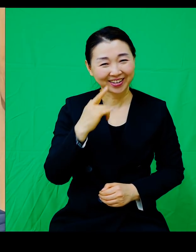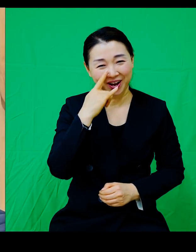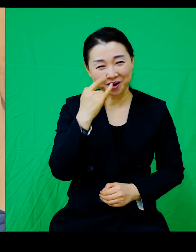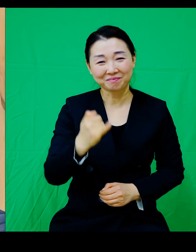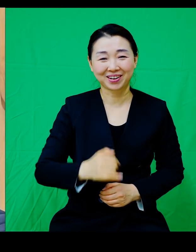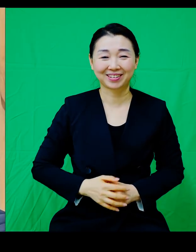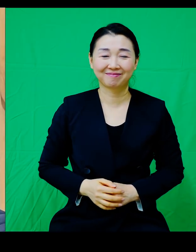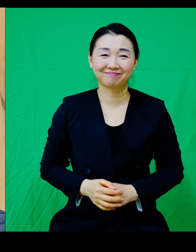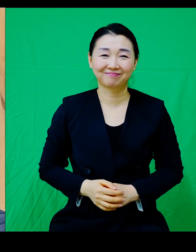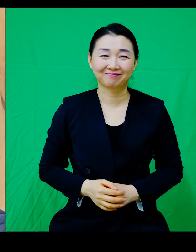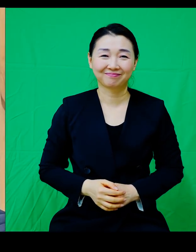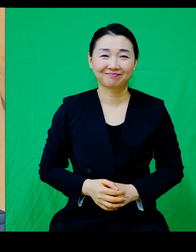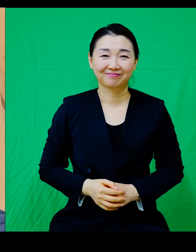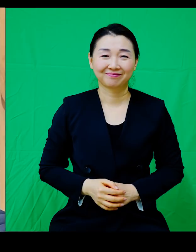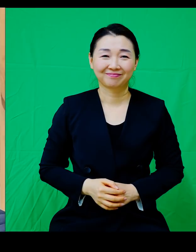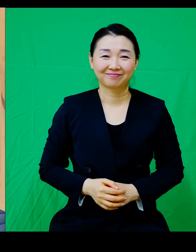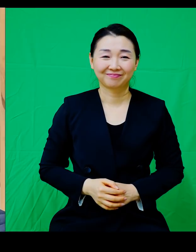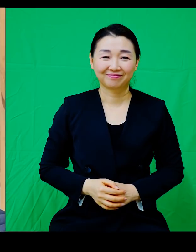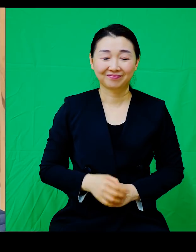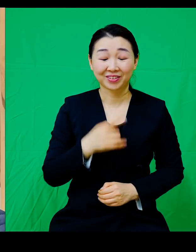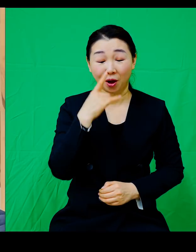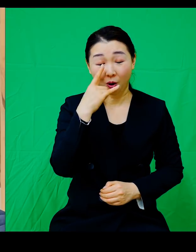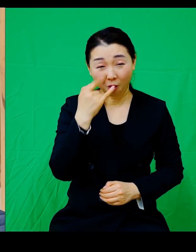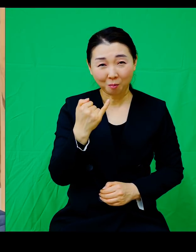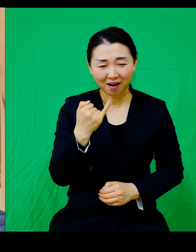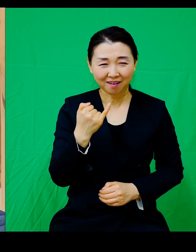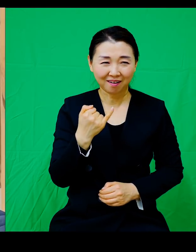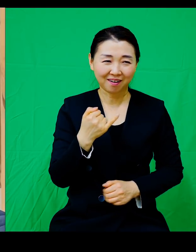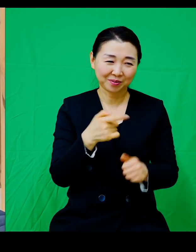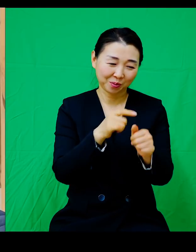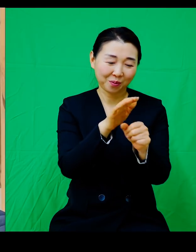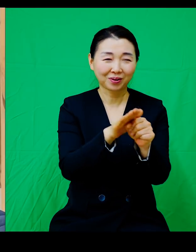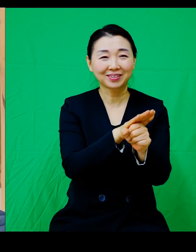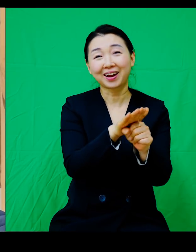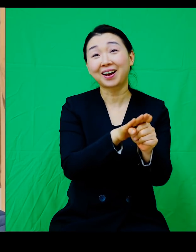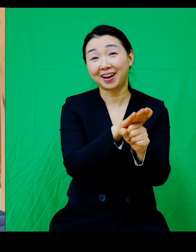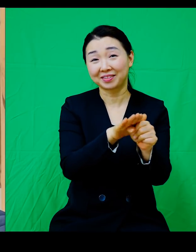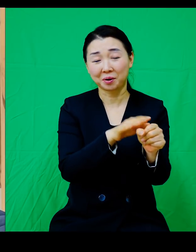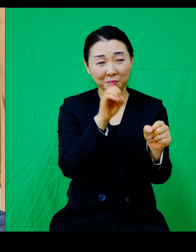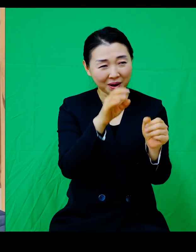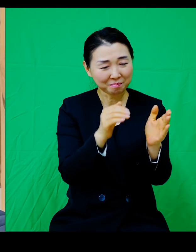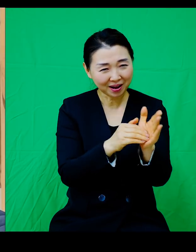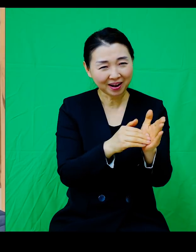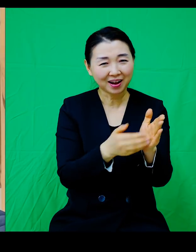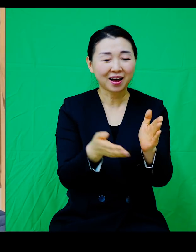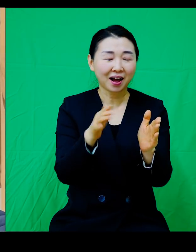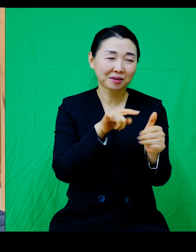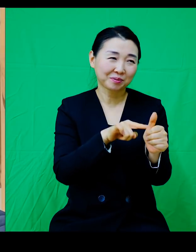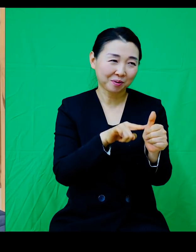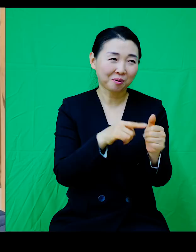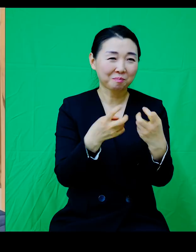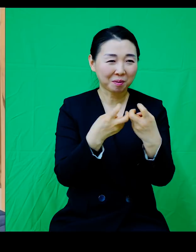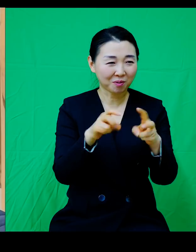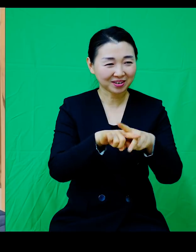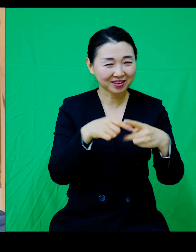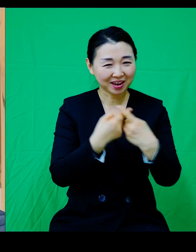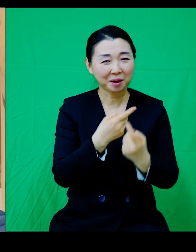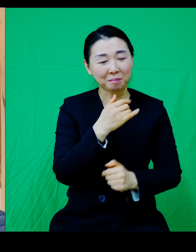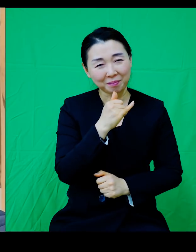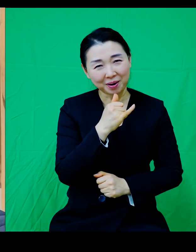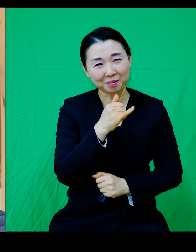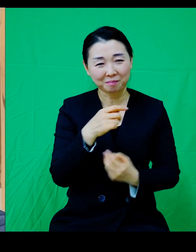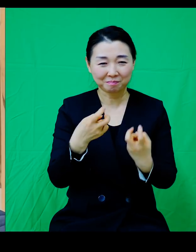엄마야. 엄마가 진유를 사랑한다고 하면서 그 방법을 진유가 이해할 수